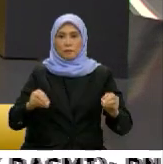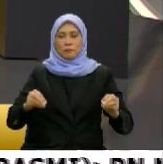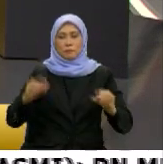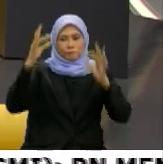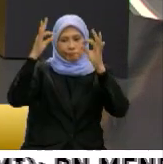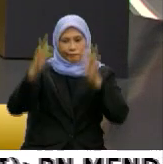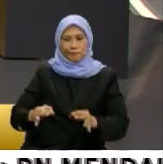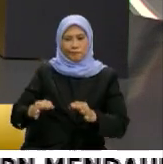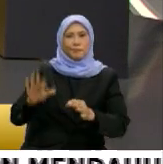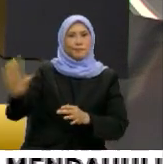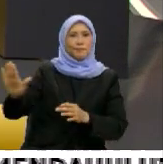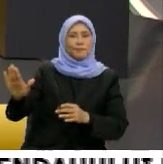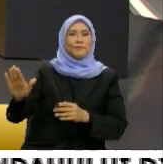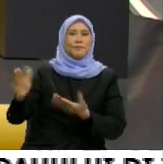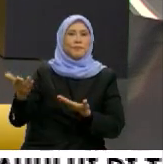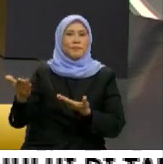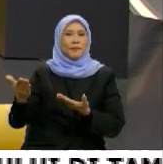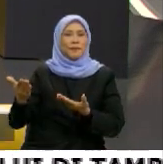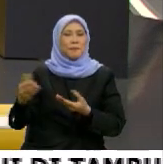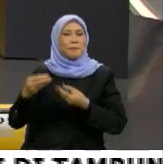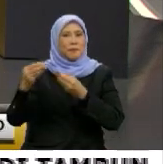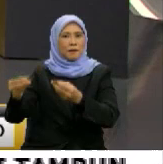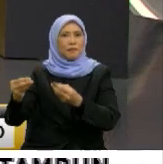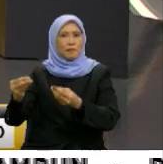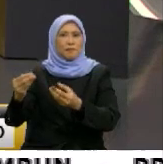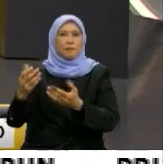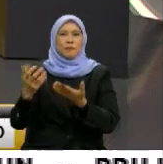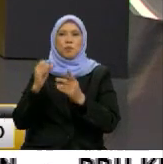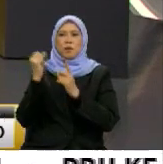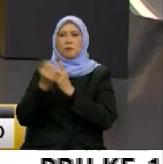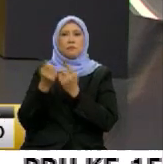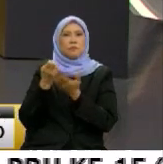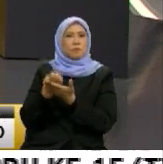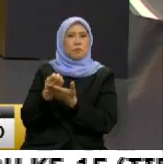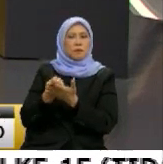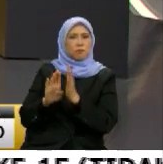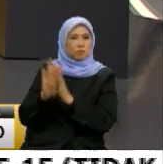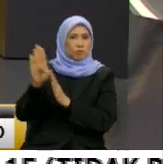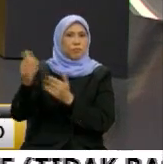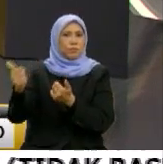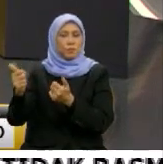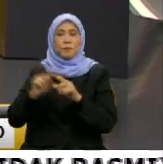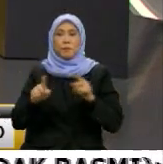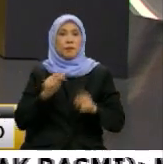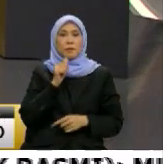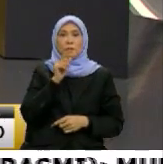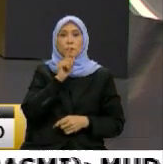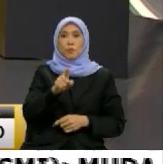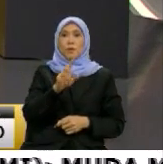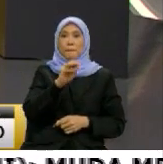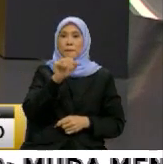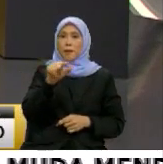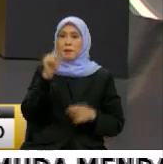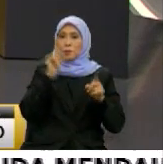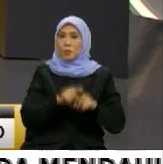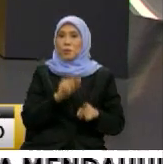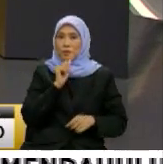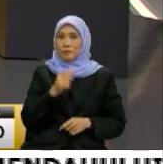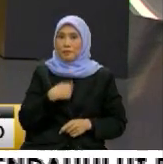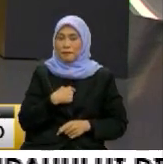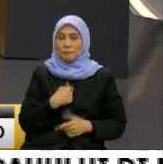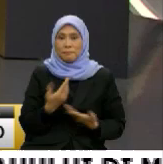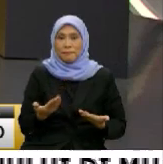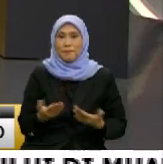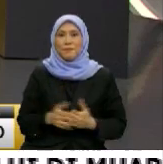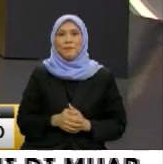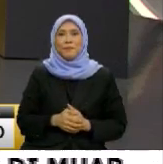kingmaker itu memberikan mereka upper hand, ya, memberikan mereka leverage dan berada di kedudukan menjadi penentu. Saya tidak pasti sama ada MAC akan menyetujui pandangan saya